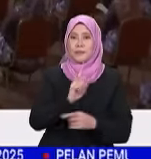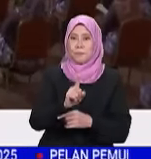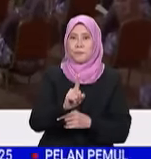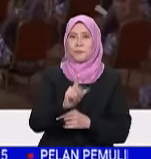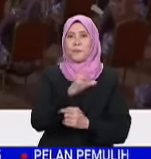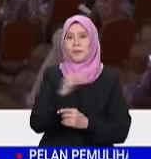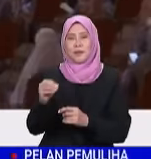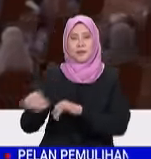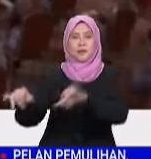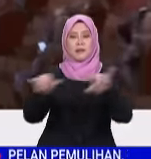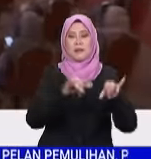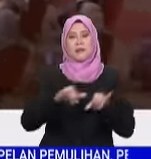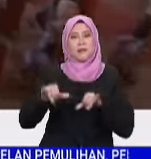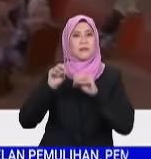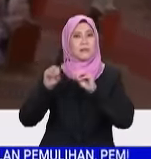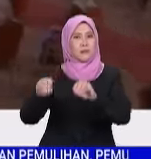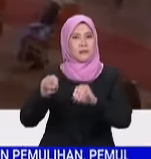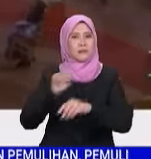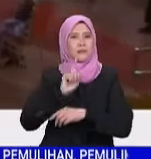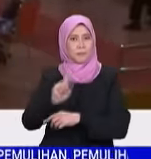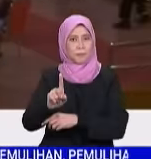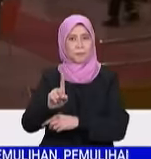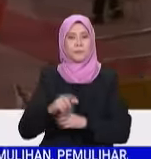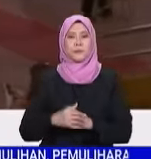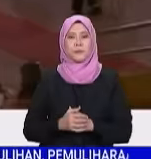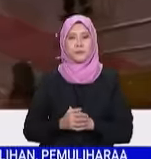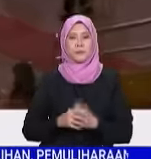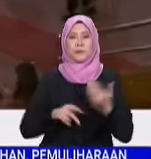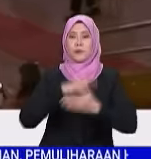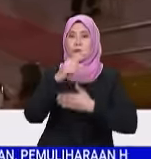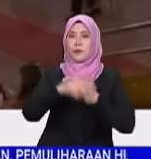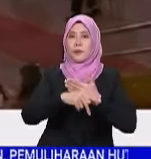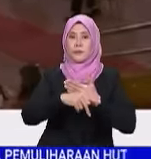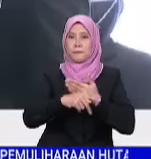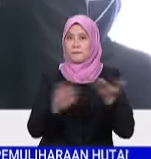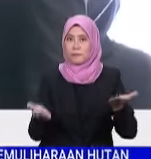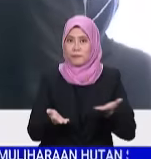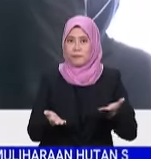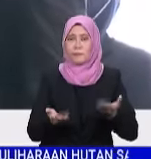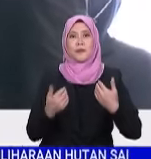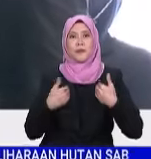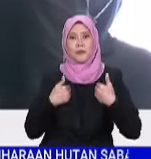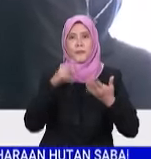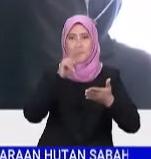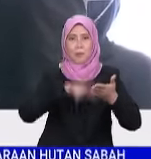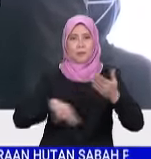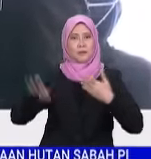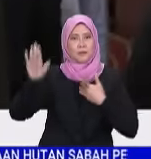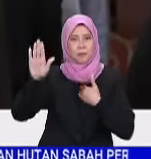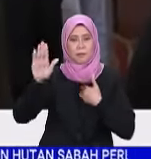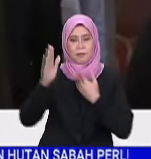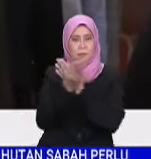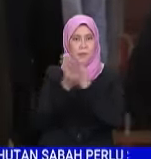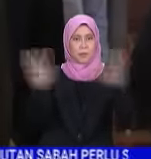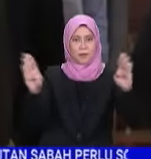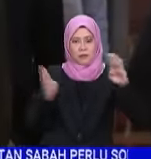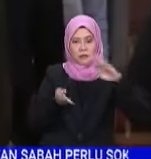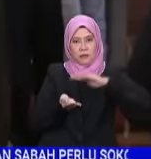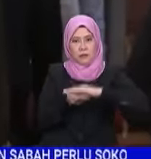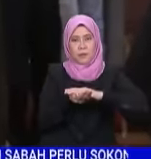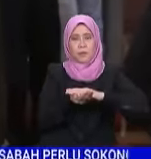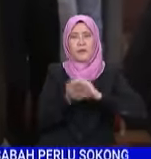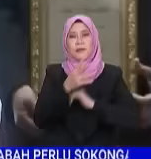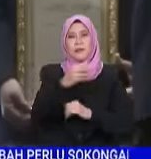selaras dengan ajaran Islam antara program yang diadakan Sempena program ini masuk bacaan ikrar bebas rasuah dan